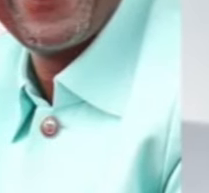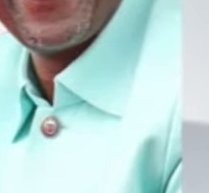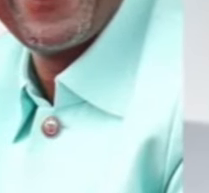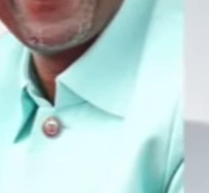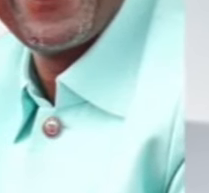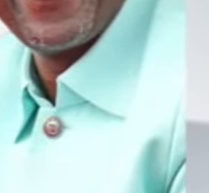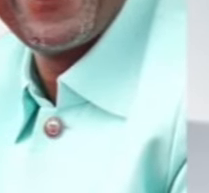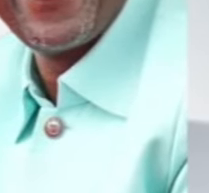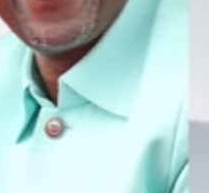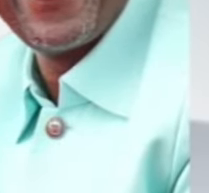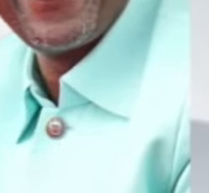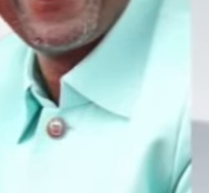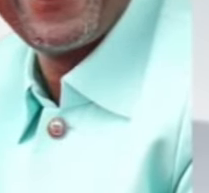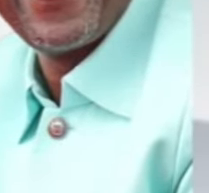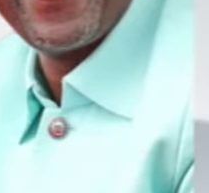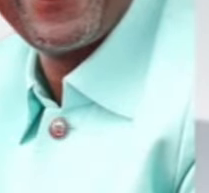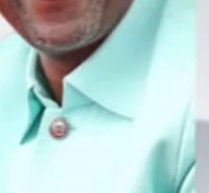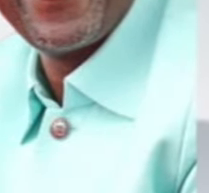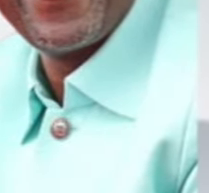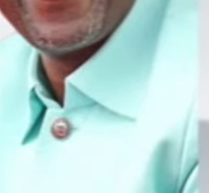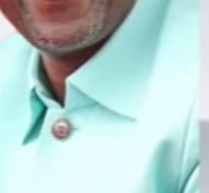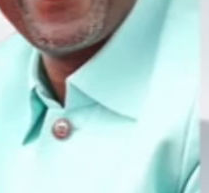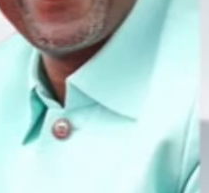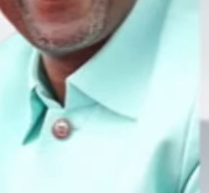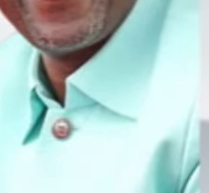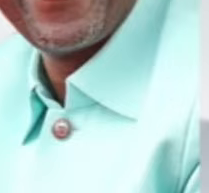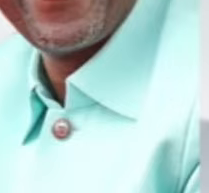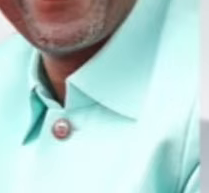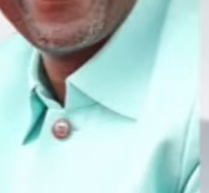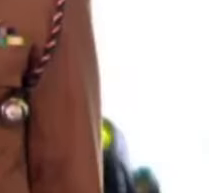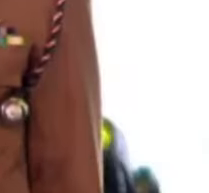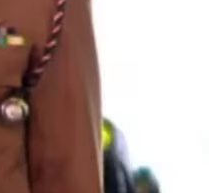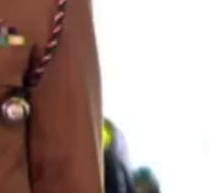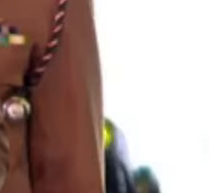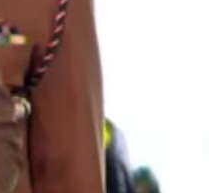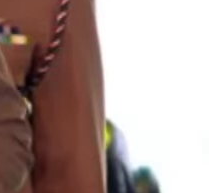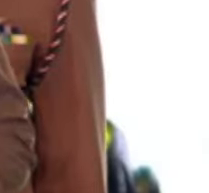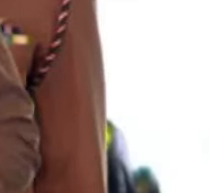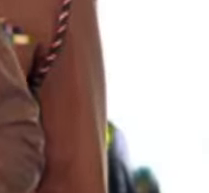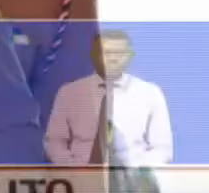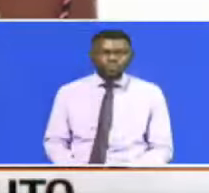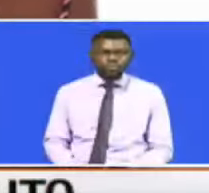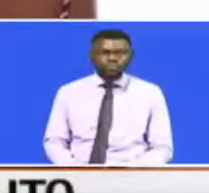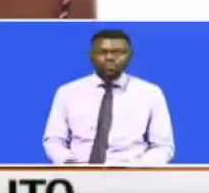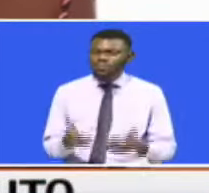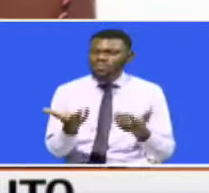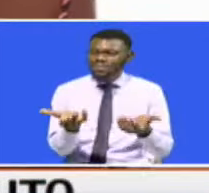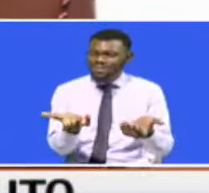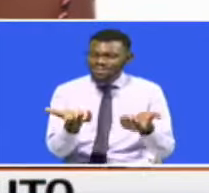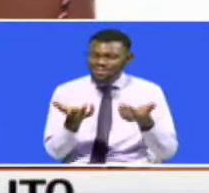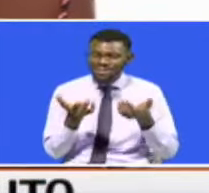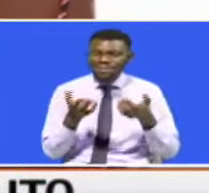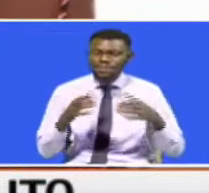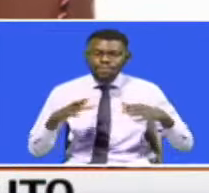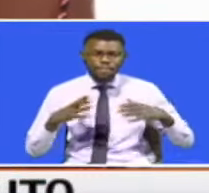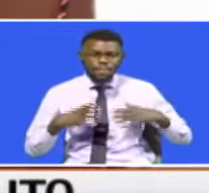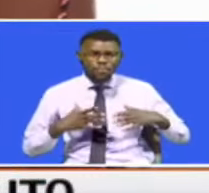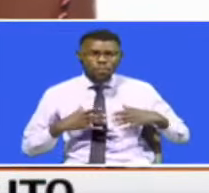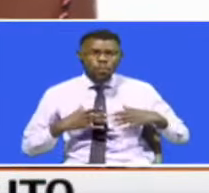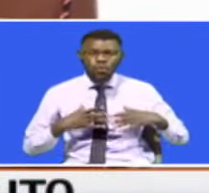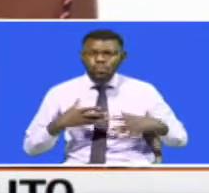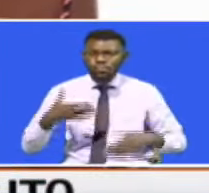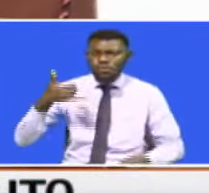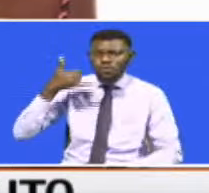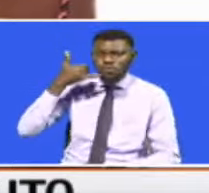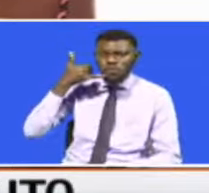shilingi 1050 kutoka kwenye mkoba huo wa fulusi za mahasla. It just needs a citizen, his